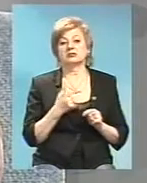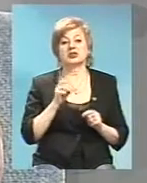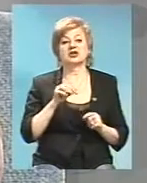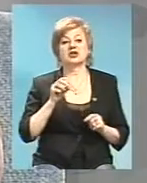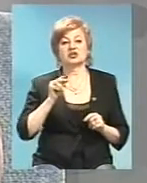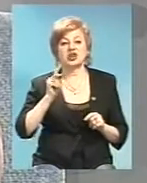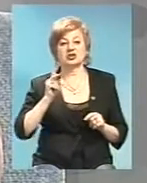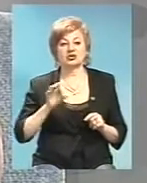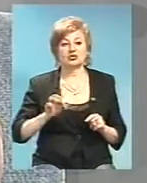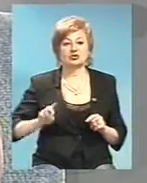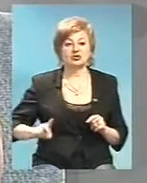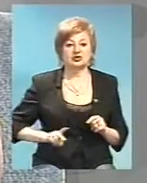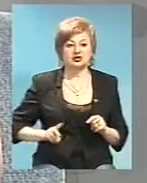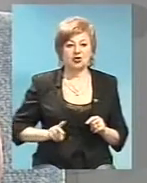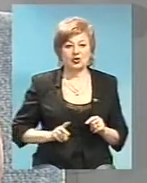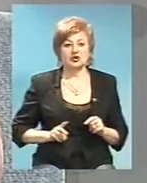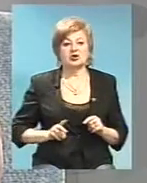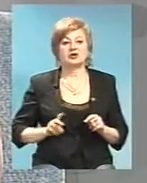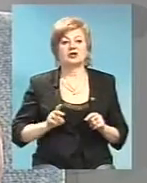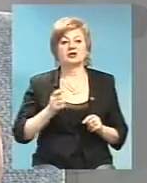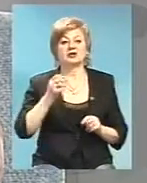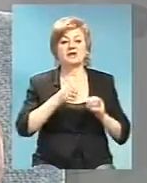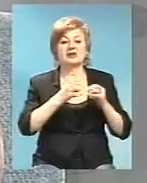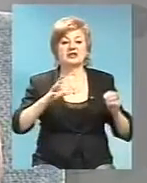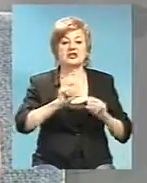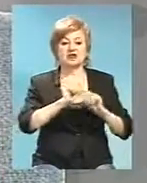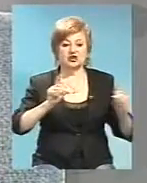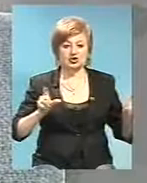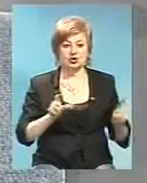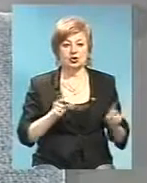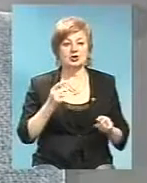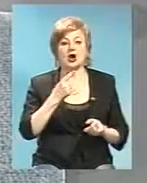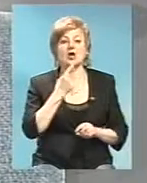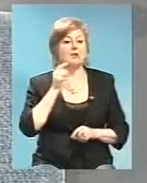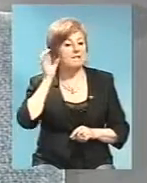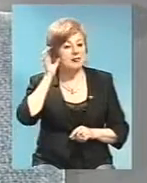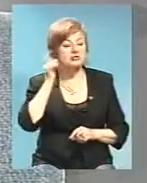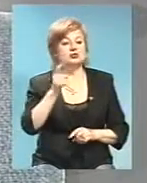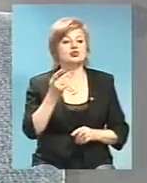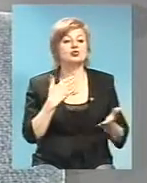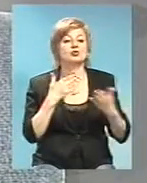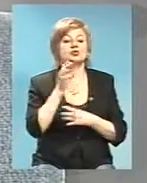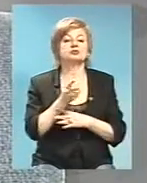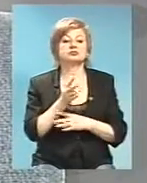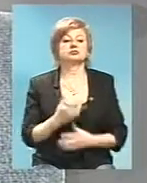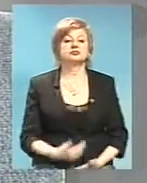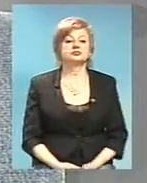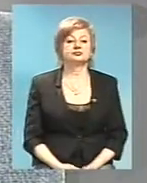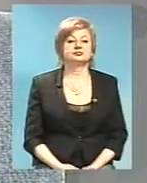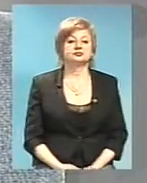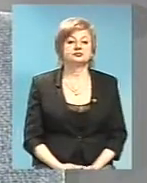Кириченко, директора загальноосвітньої школи номер 15. От давайте послухаємо її ставлення до реформи.